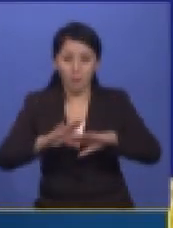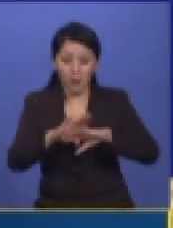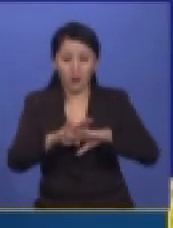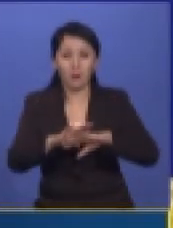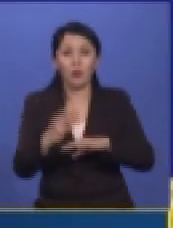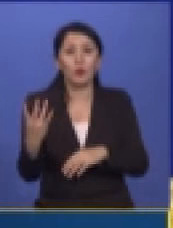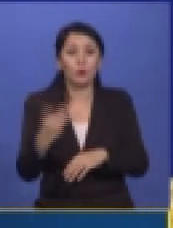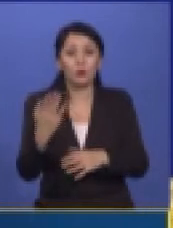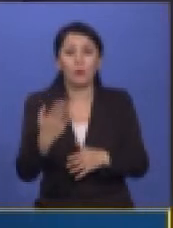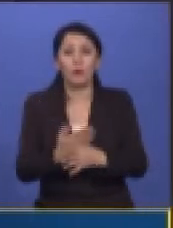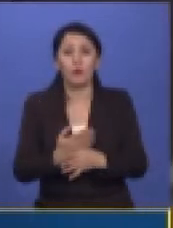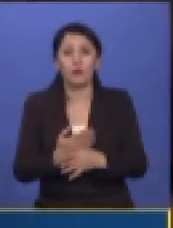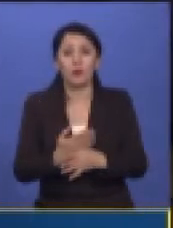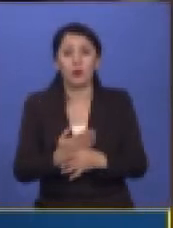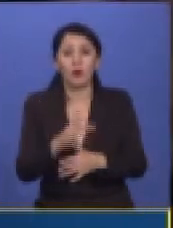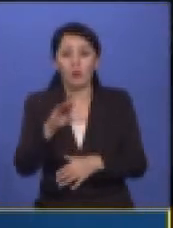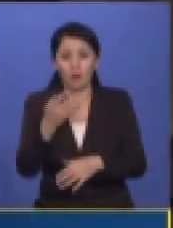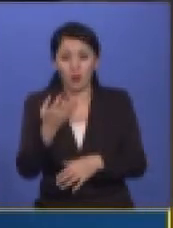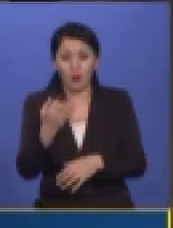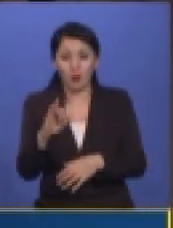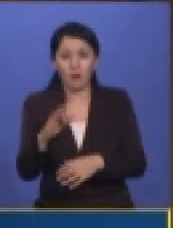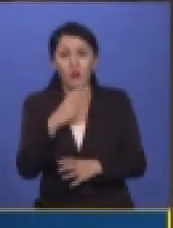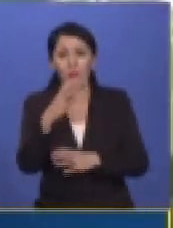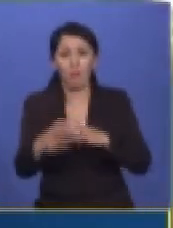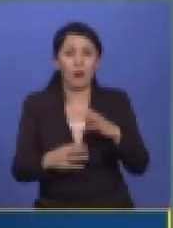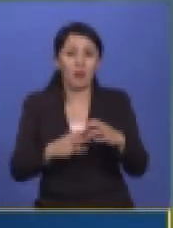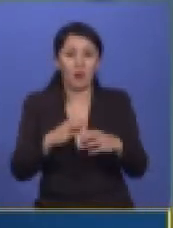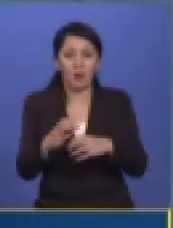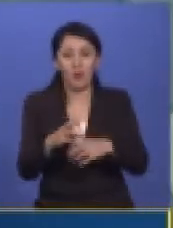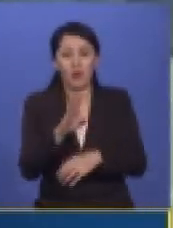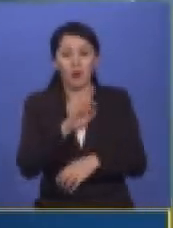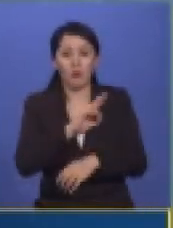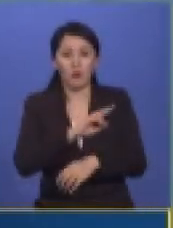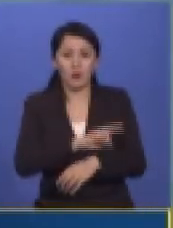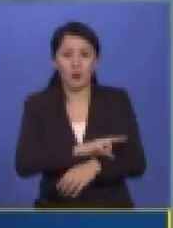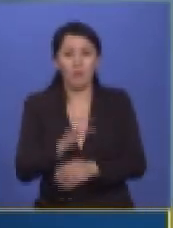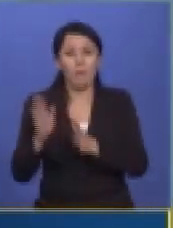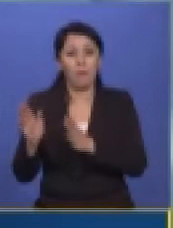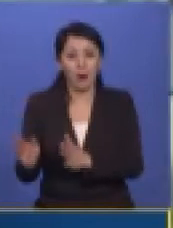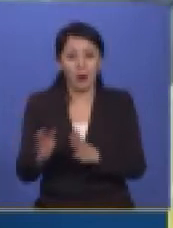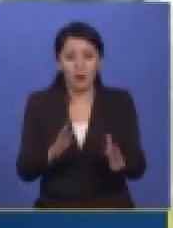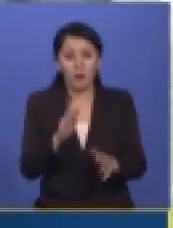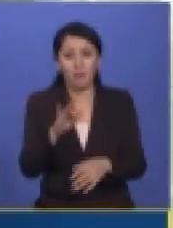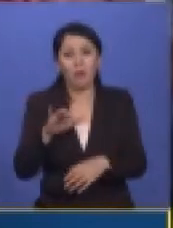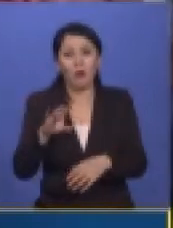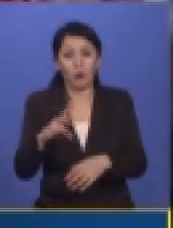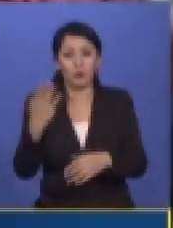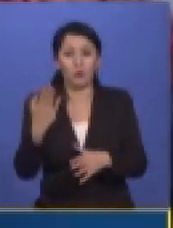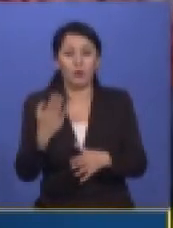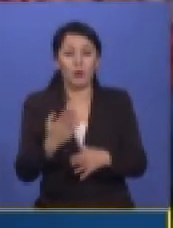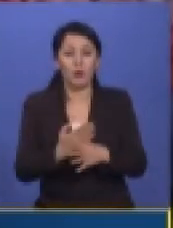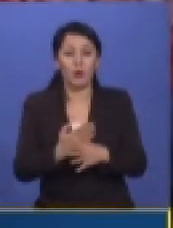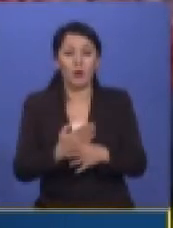бетпе-бет қалдырмауымыз керек. Қасым Жомарт Тоқаев халықаралық қоғамдастықтың іс-қимылдарын жүйелеу мақсатында Ауғанстанға гуманитарлық көмек